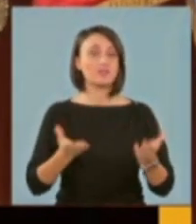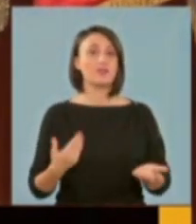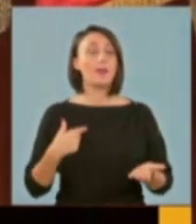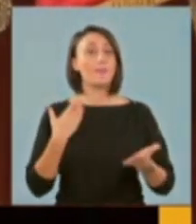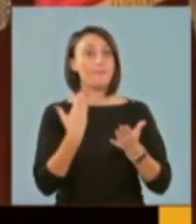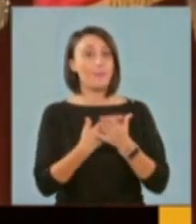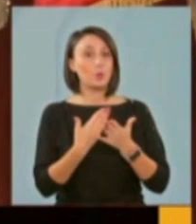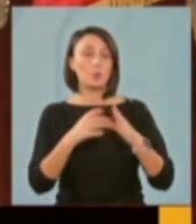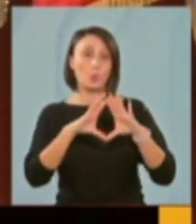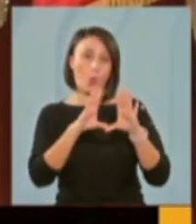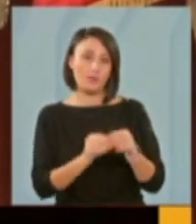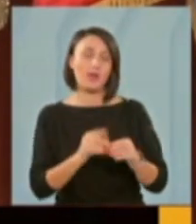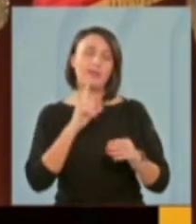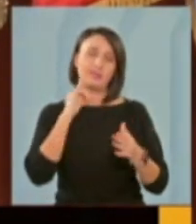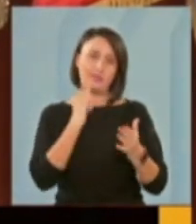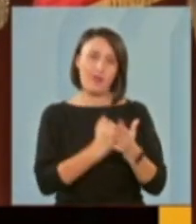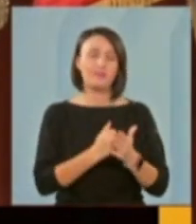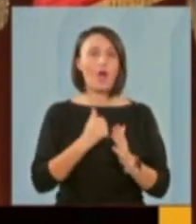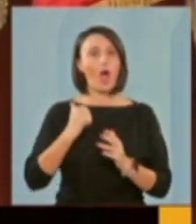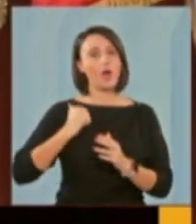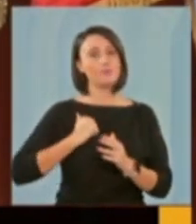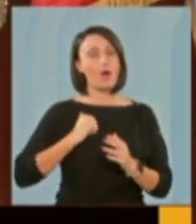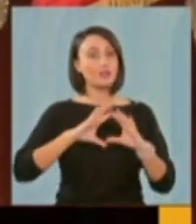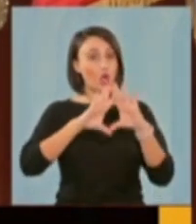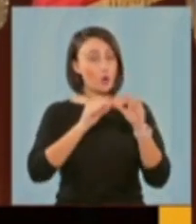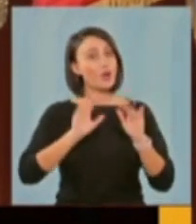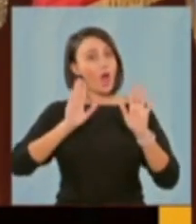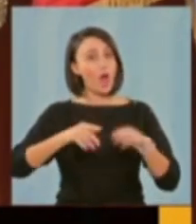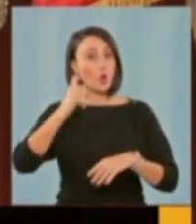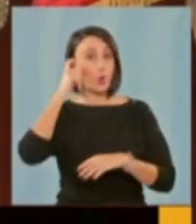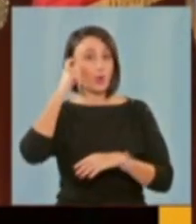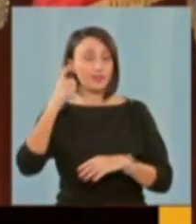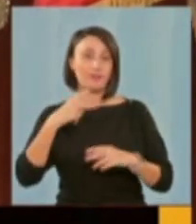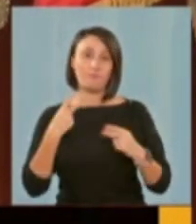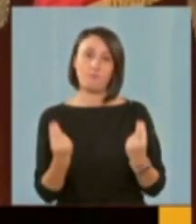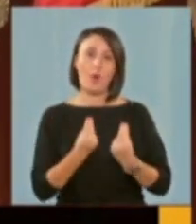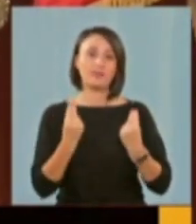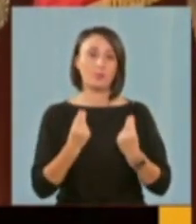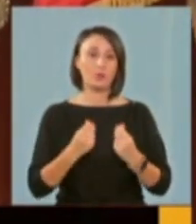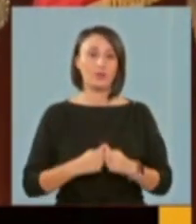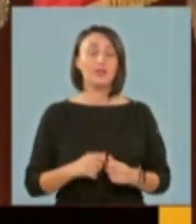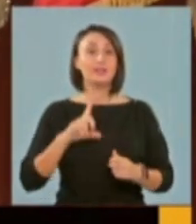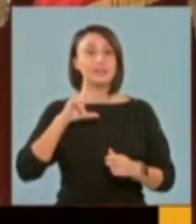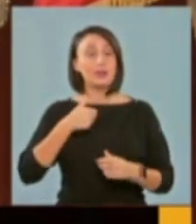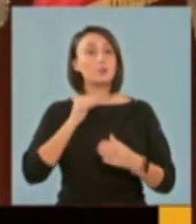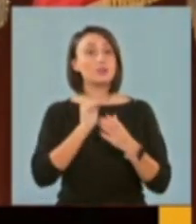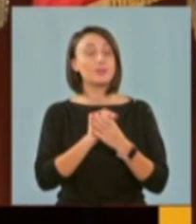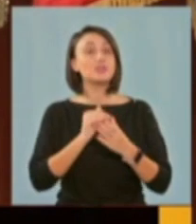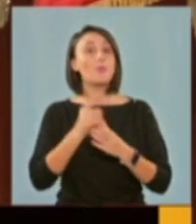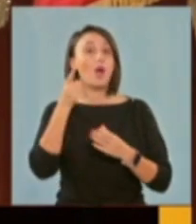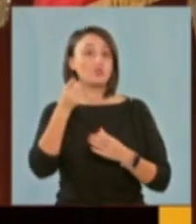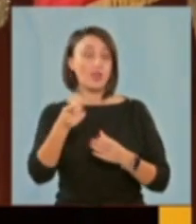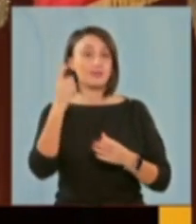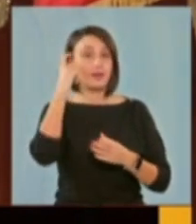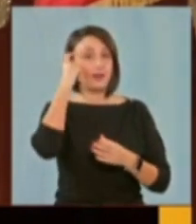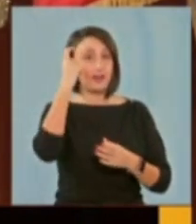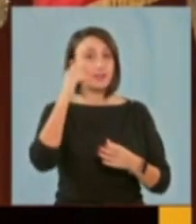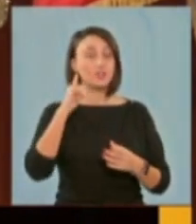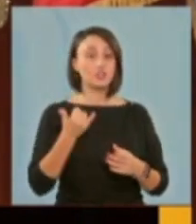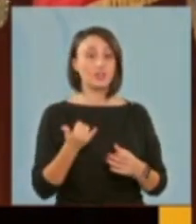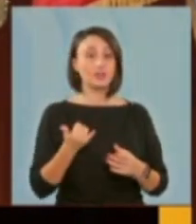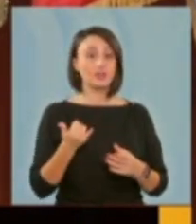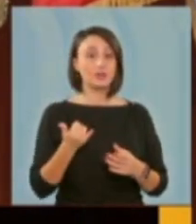din România. E adevărat, Armata Română are o încredere foarte bună. Trebuie să menținem această încredere și